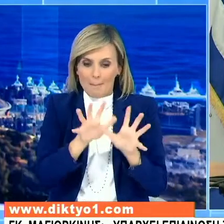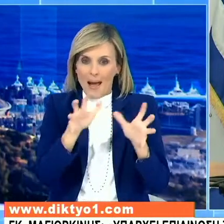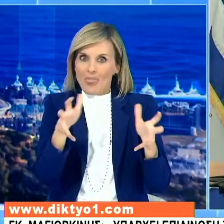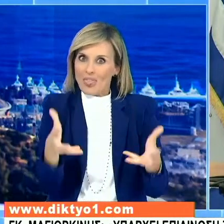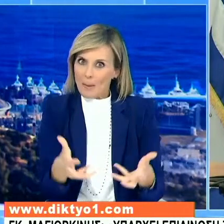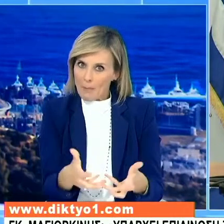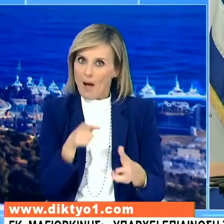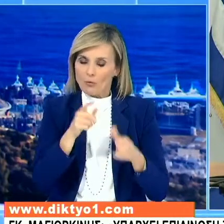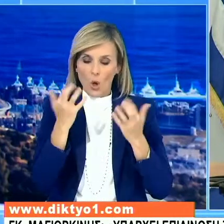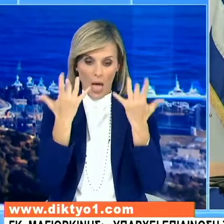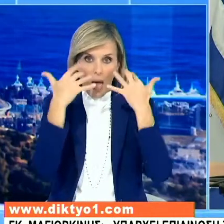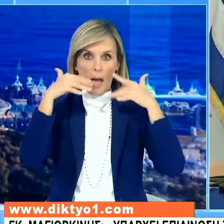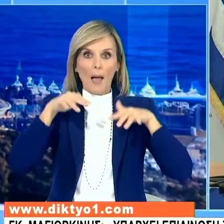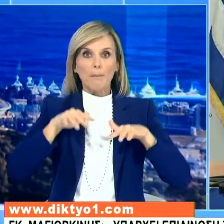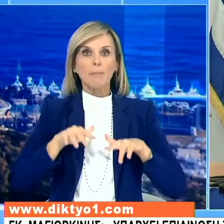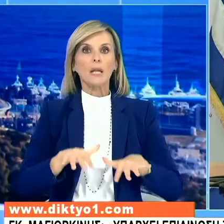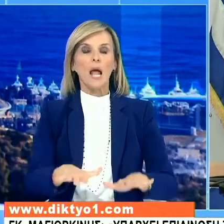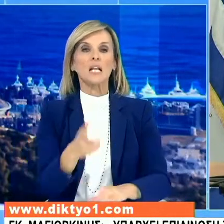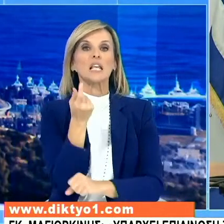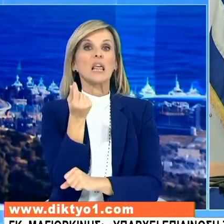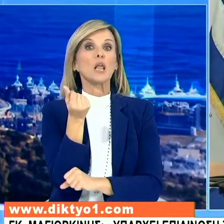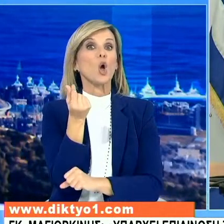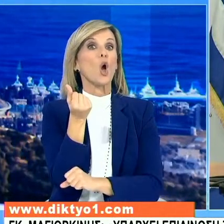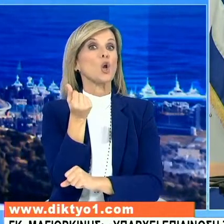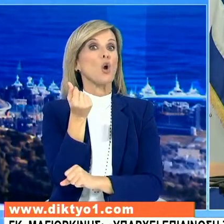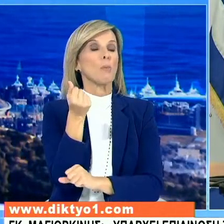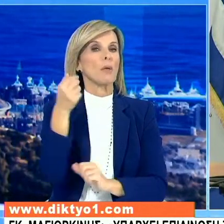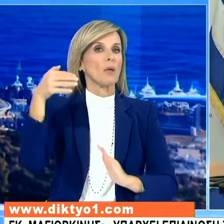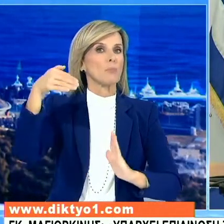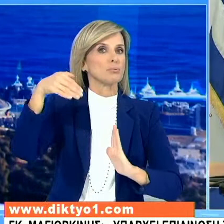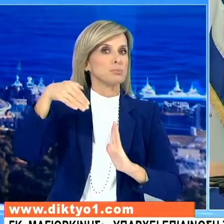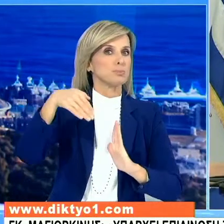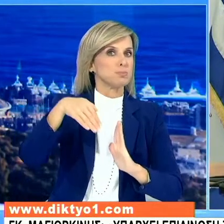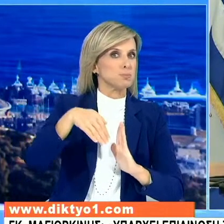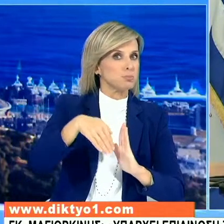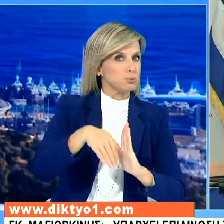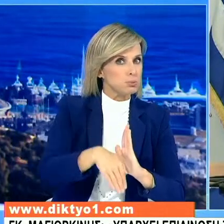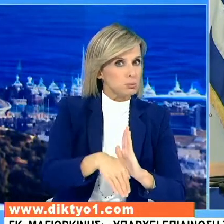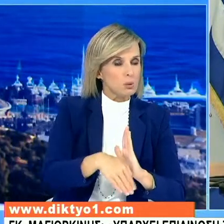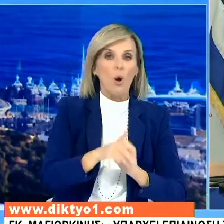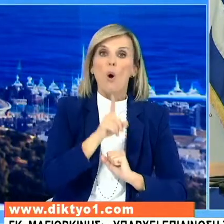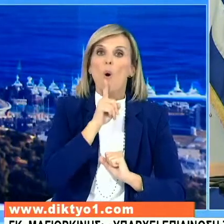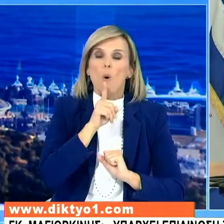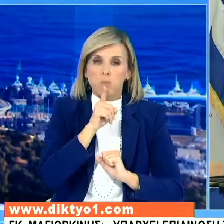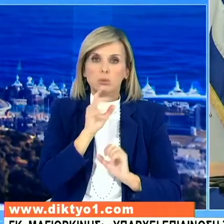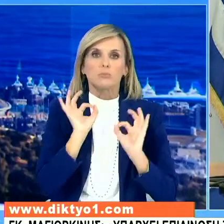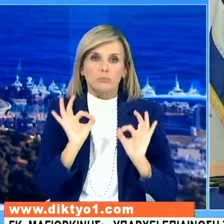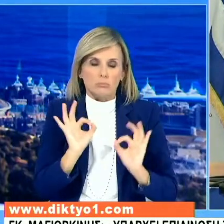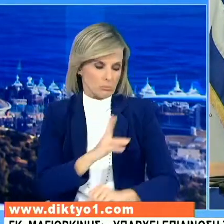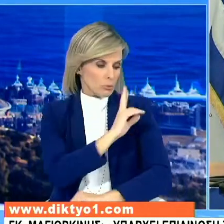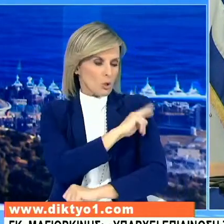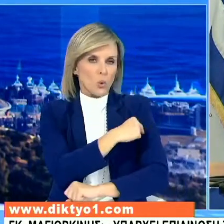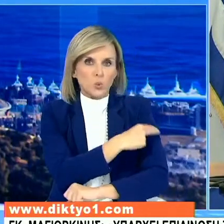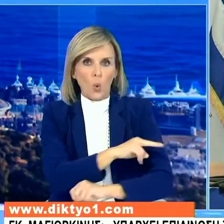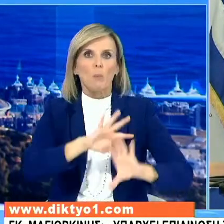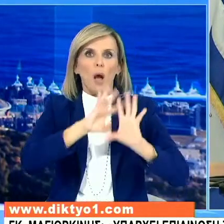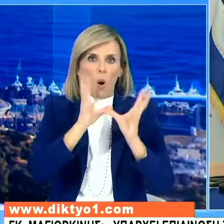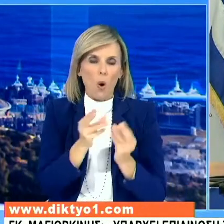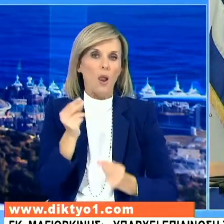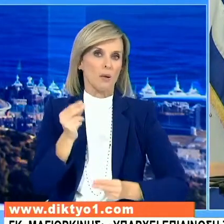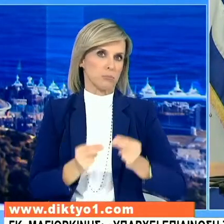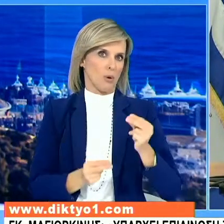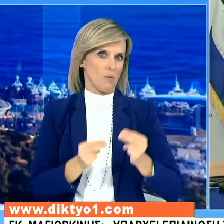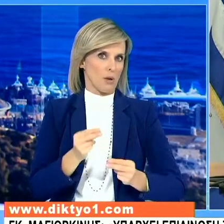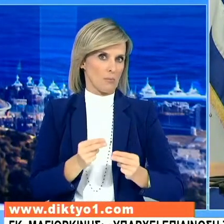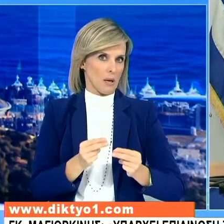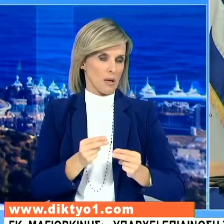κύκλο, όπου μέσω της επιβράδυνσης της οικονομίας ανατροφοδοτείται και η υποβάθμιση του συστήματος υγείας. Θα ήθελα λοιπόν να προσθέσω και